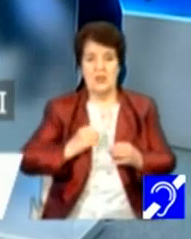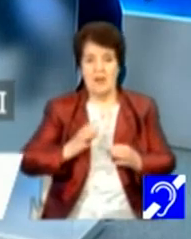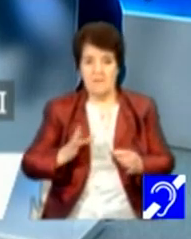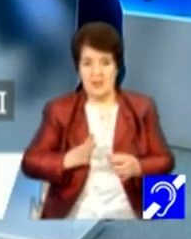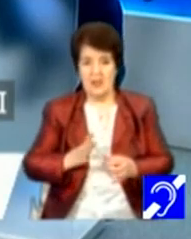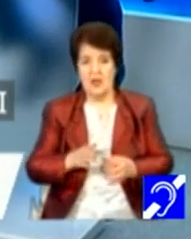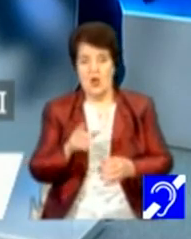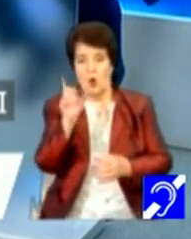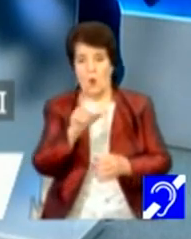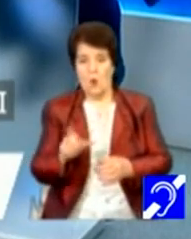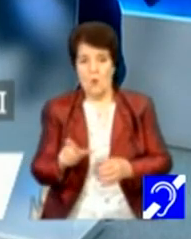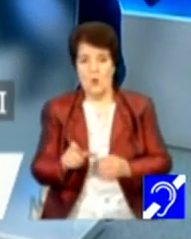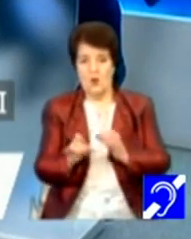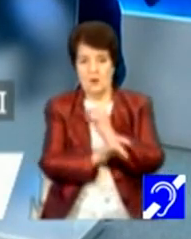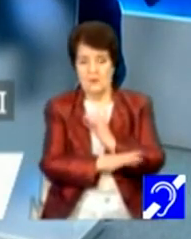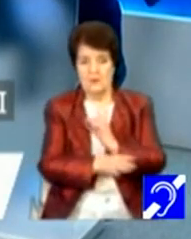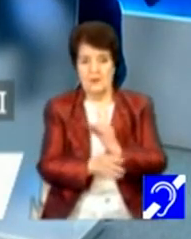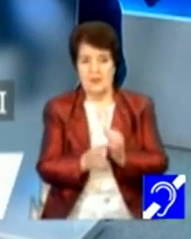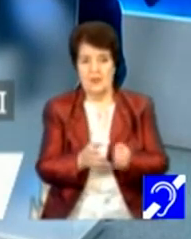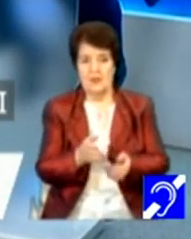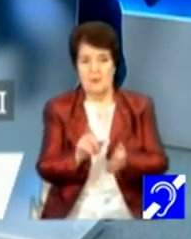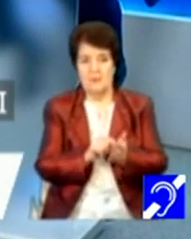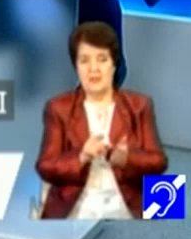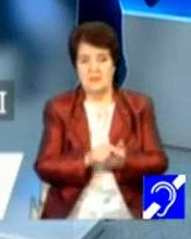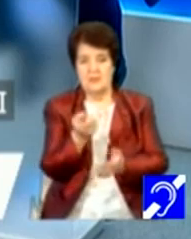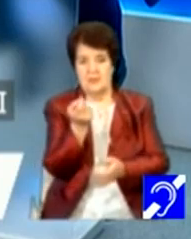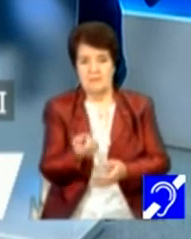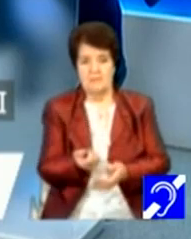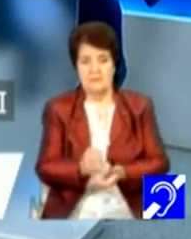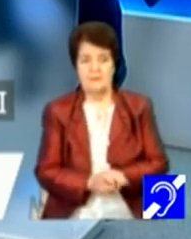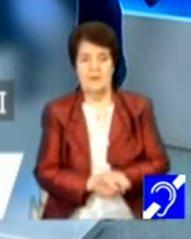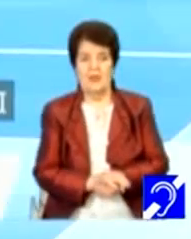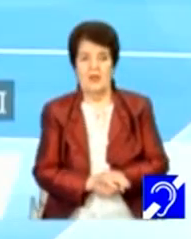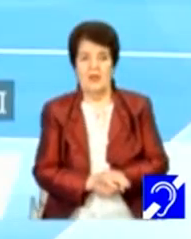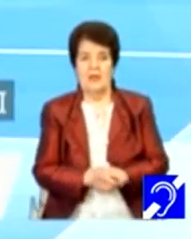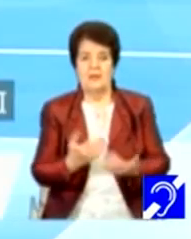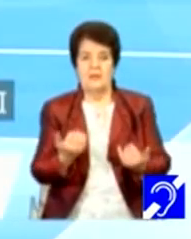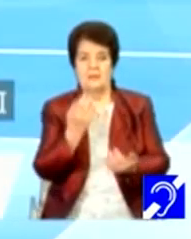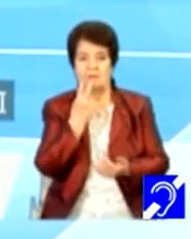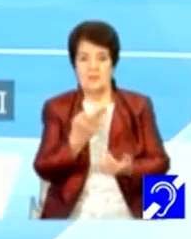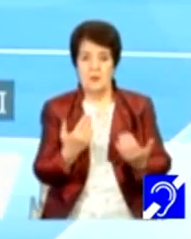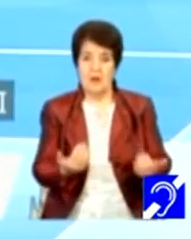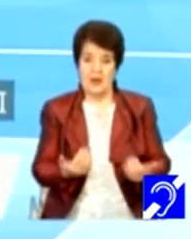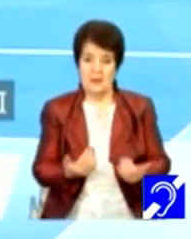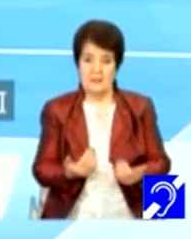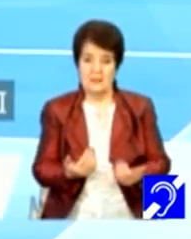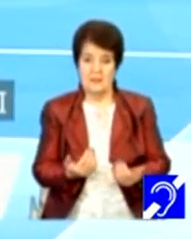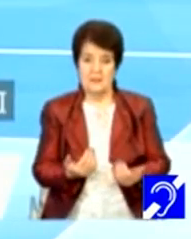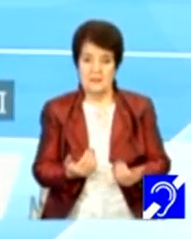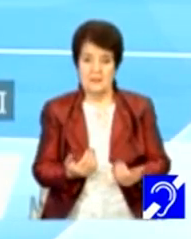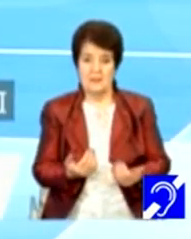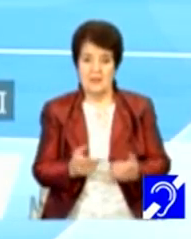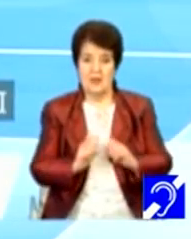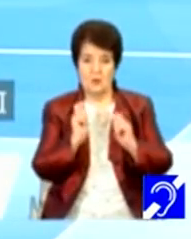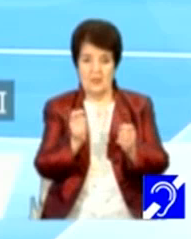ce omul de rând are pensii și salarii de mizerie. Haideți să vedem, astăzi au dat